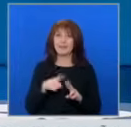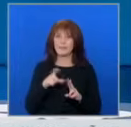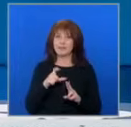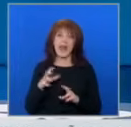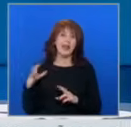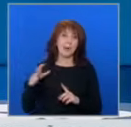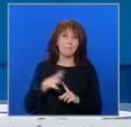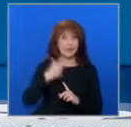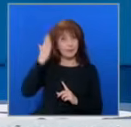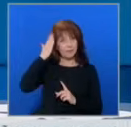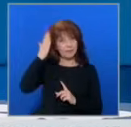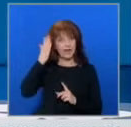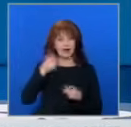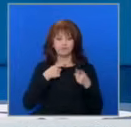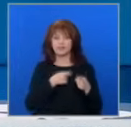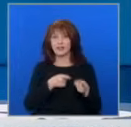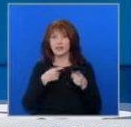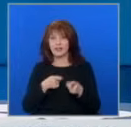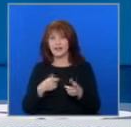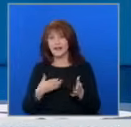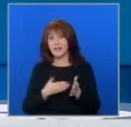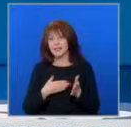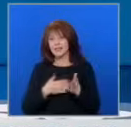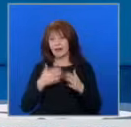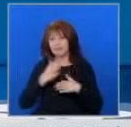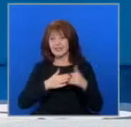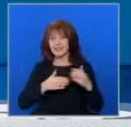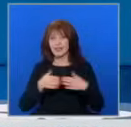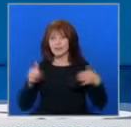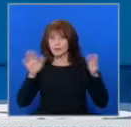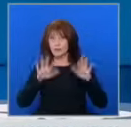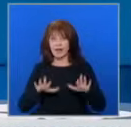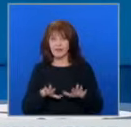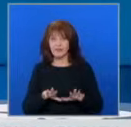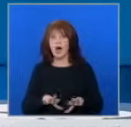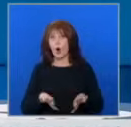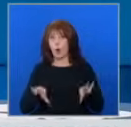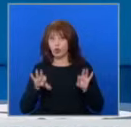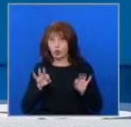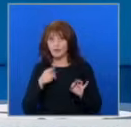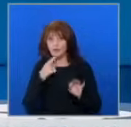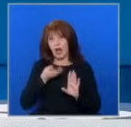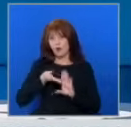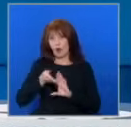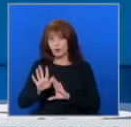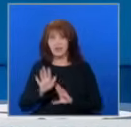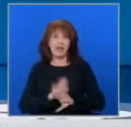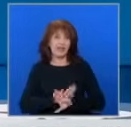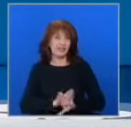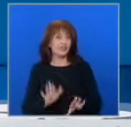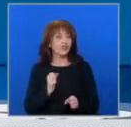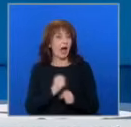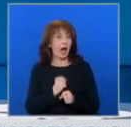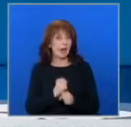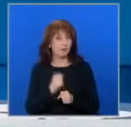критики за реакцията му по време на снежното бедствие. И отново изрази готовност, цитат, да отиде и да му свърши